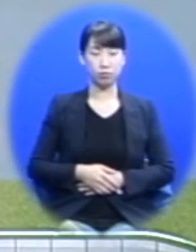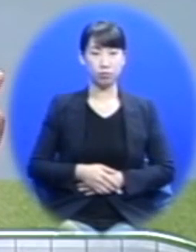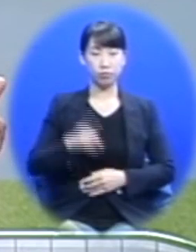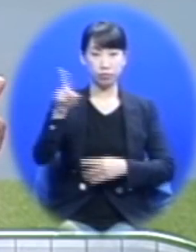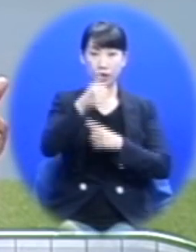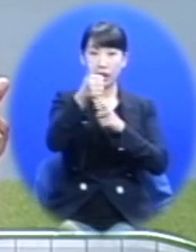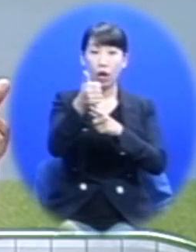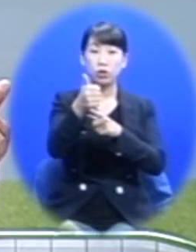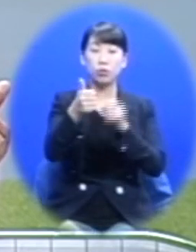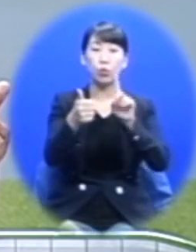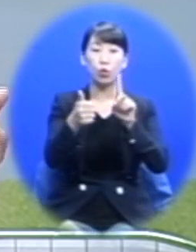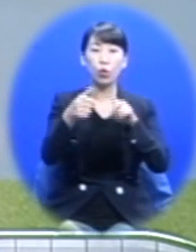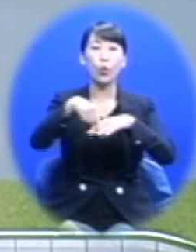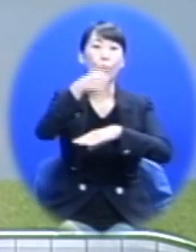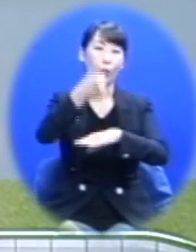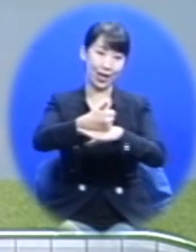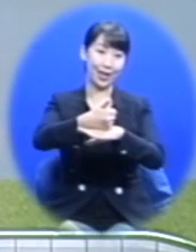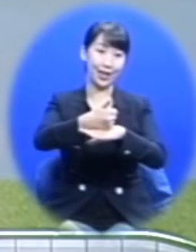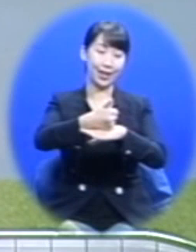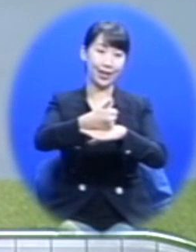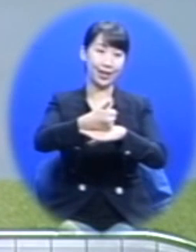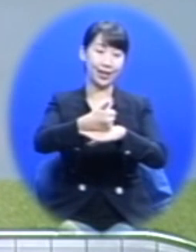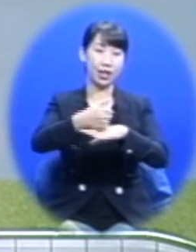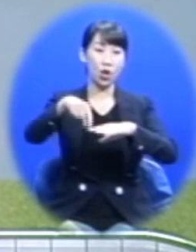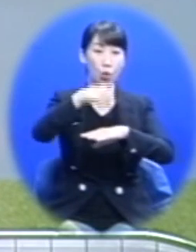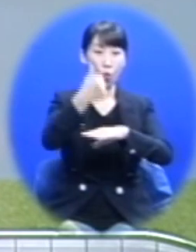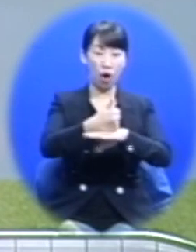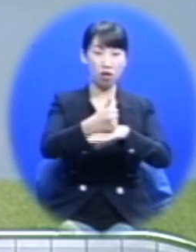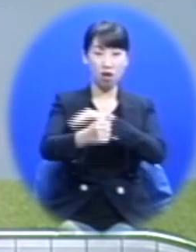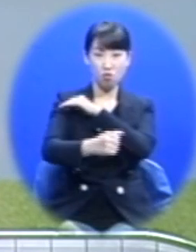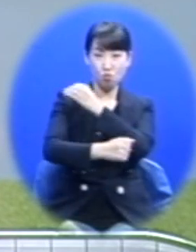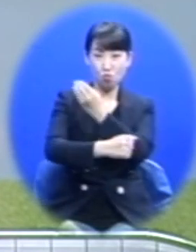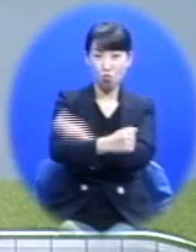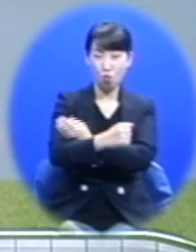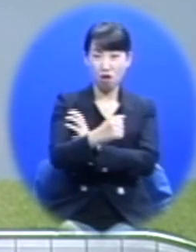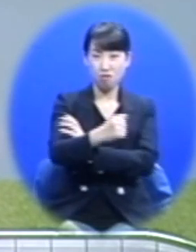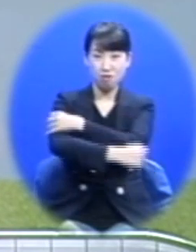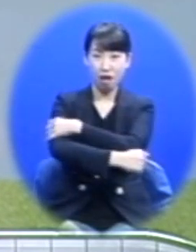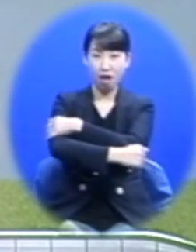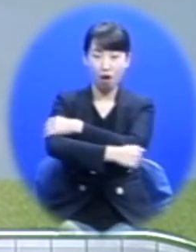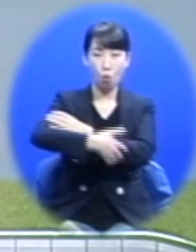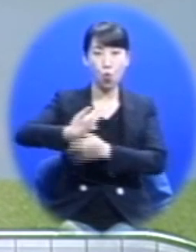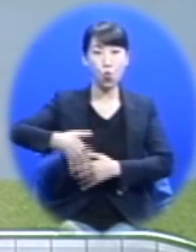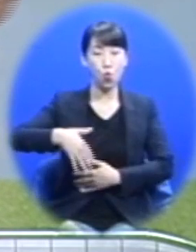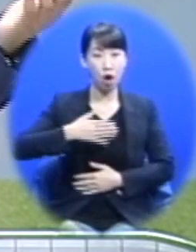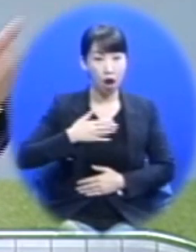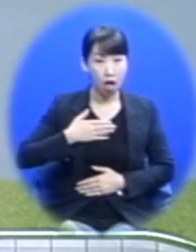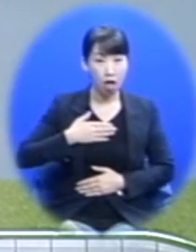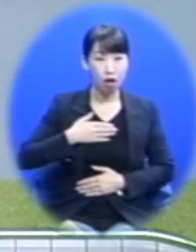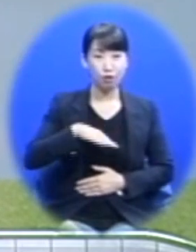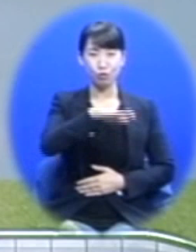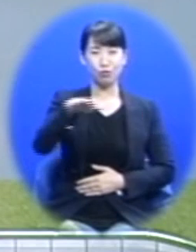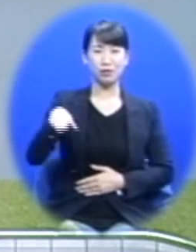다윗은 왕이었어요. 여러분, 왕의 권세라고 하는 것은 대단하죠. 우리는 뭐 다 왕 되어 본